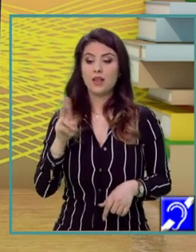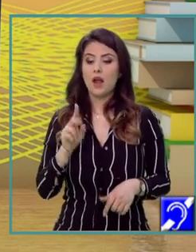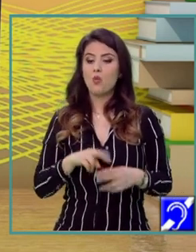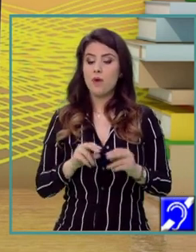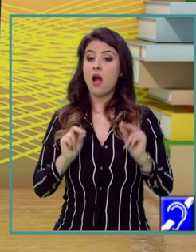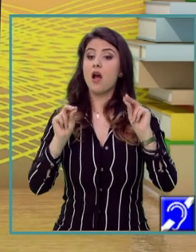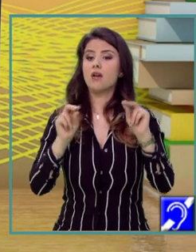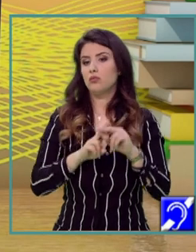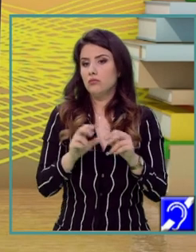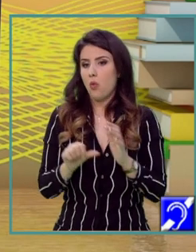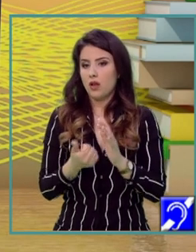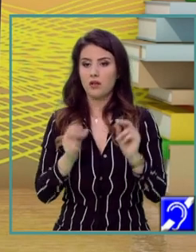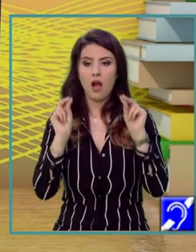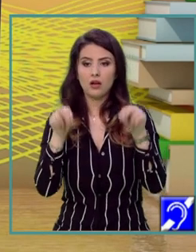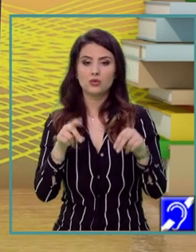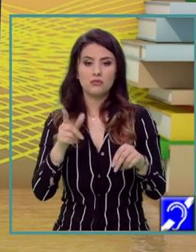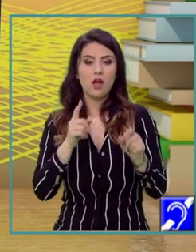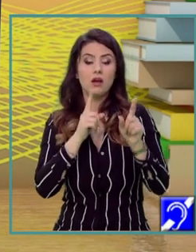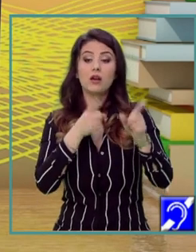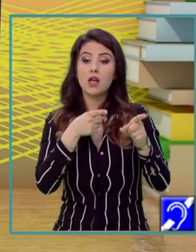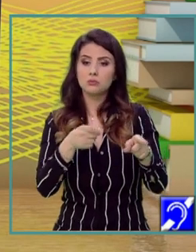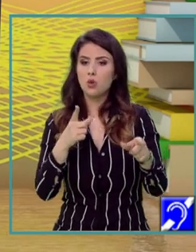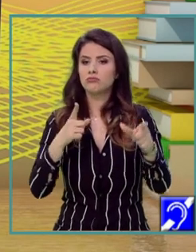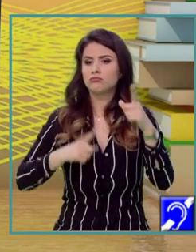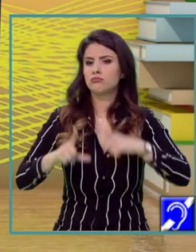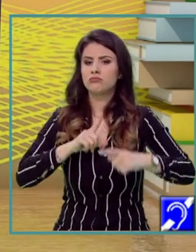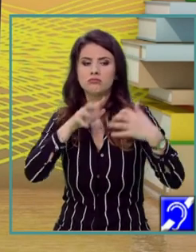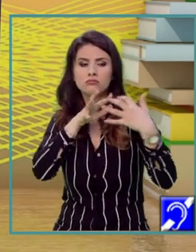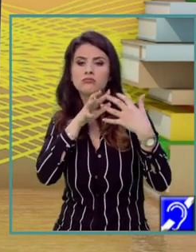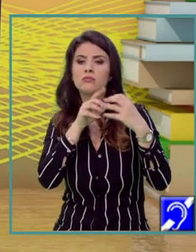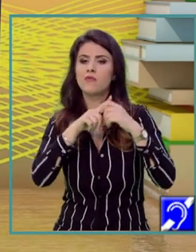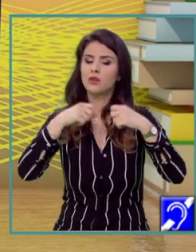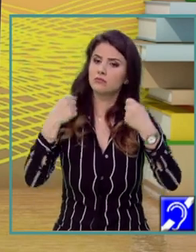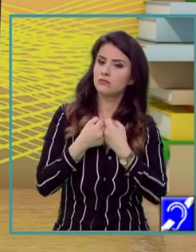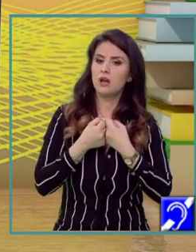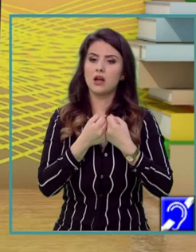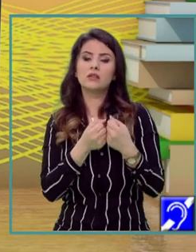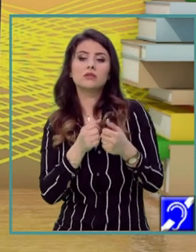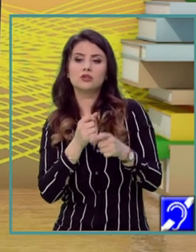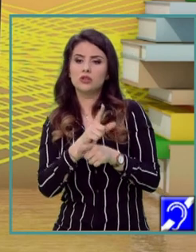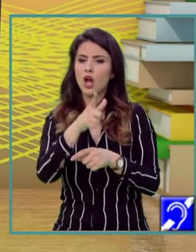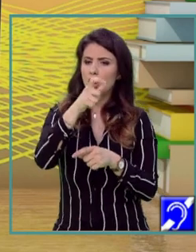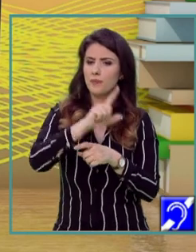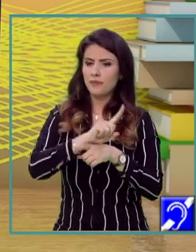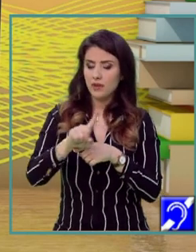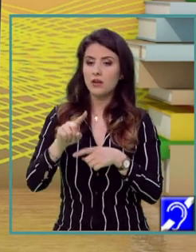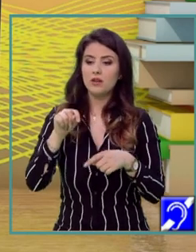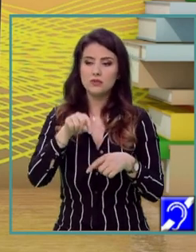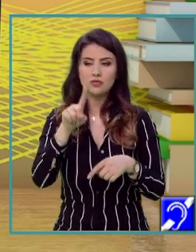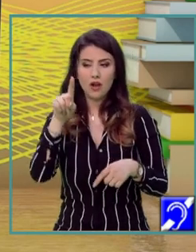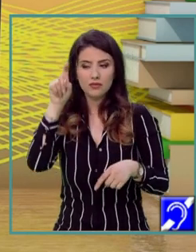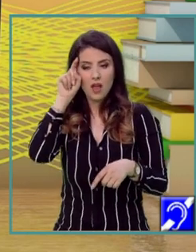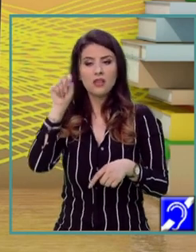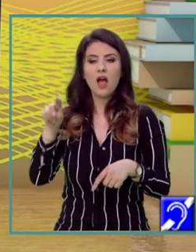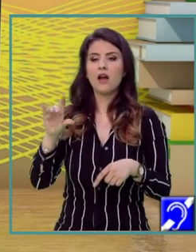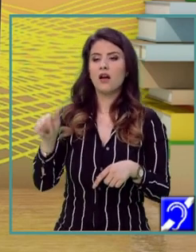Descoperă de fapt o dizolva o neconcordanță între ceea ce el credea că este pe frontul de